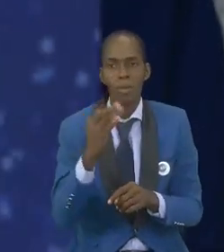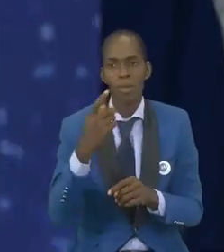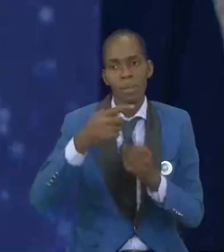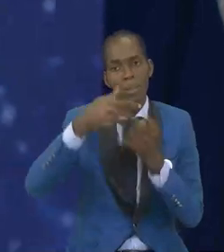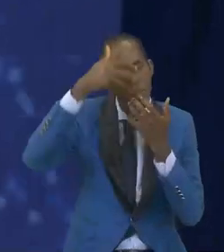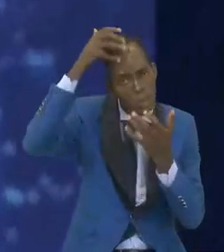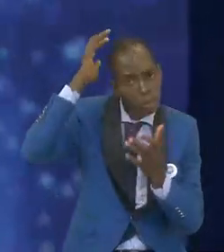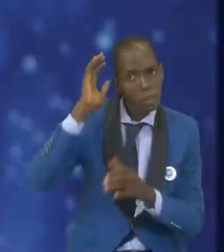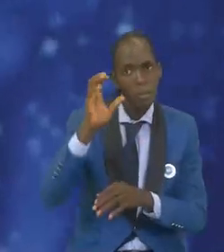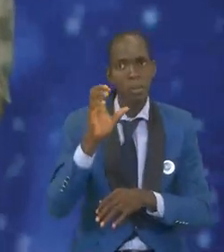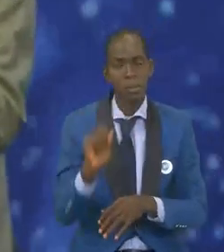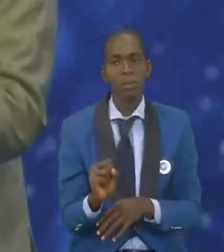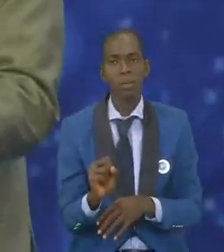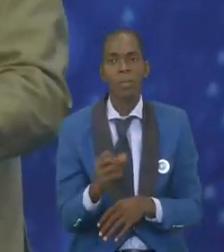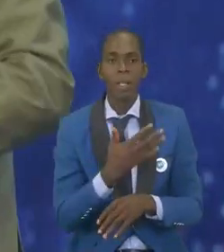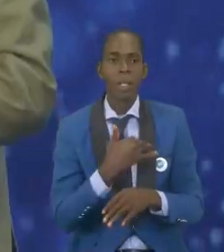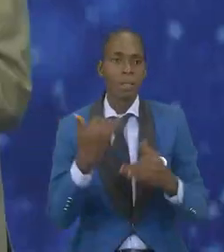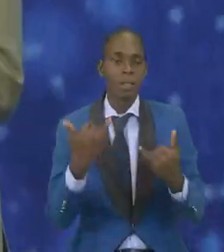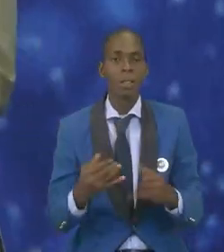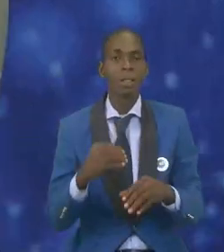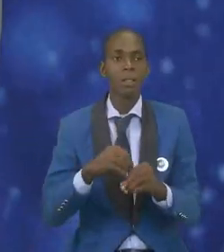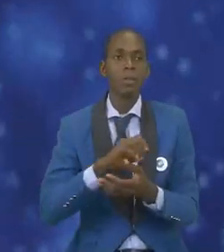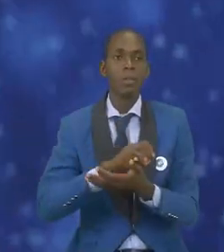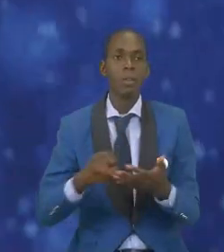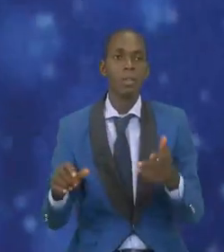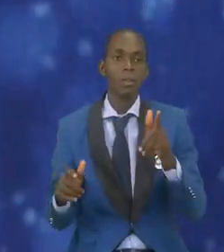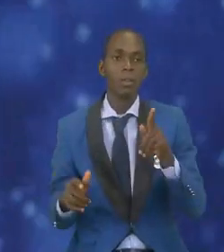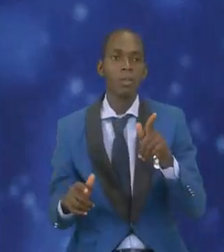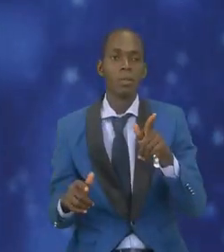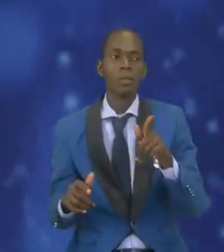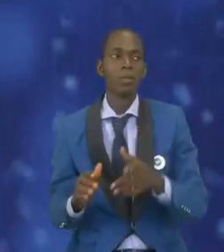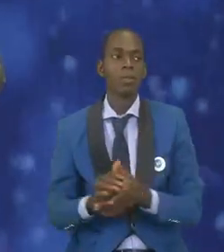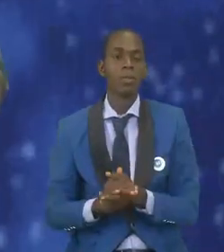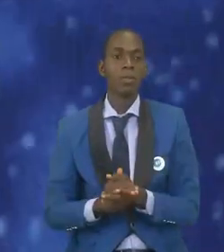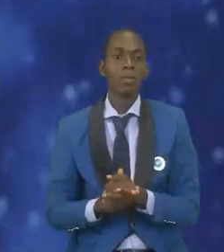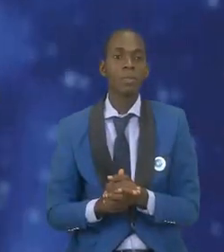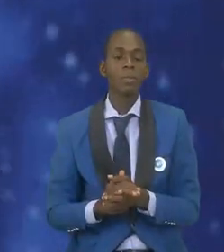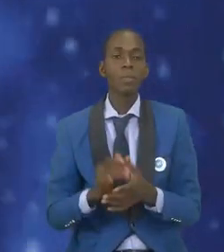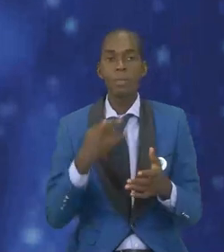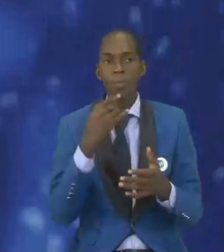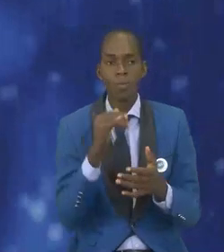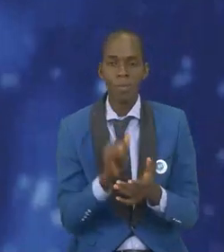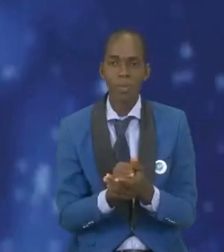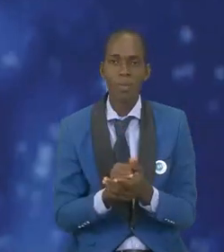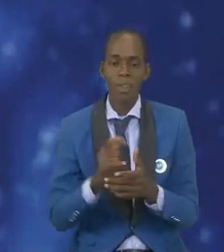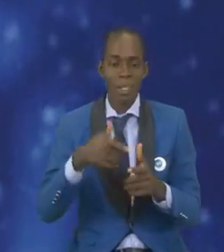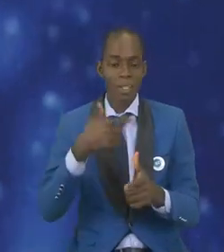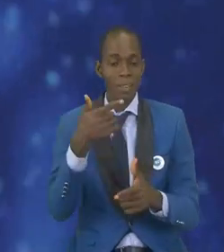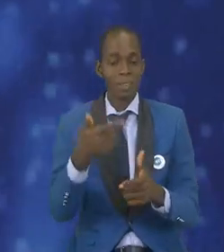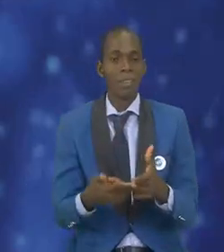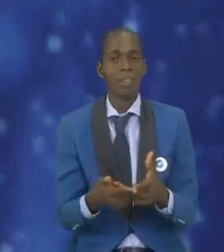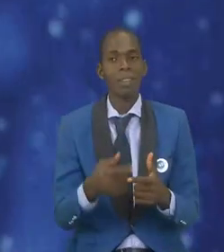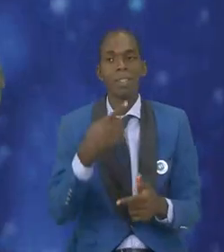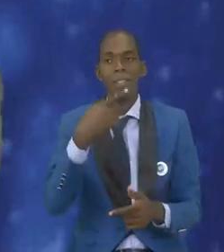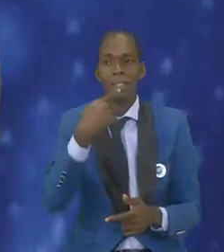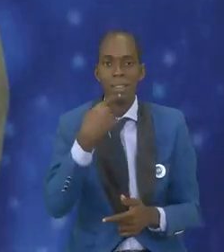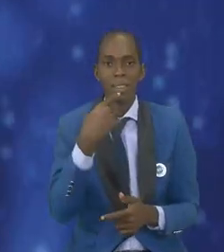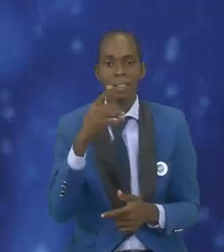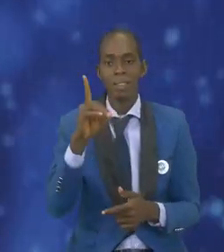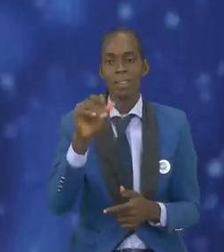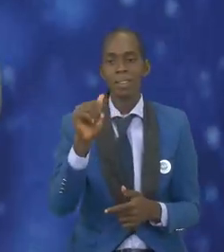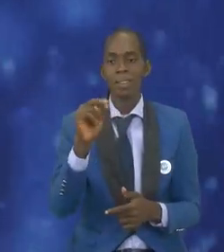des mers des griffes de la gueule des lions ouais verset 21 verset 21 et